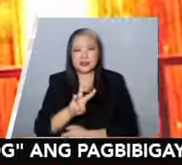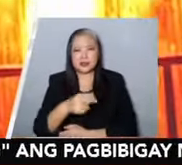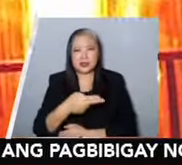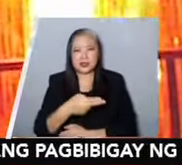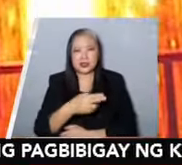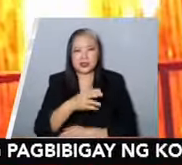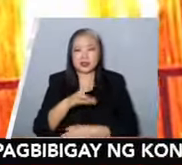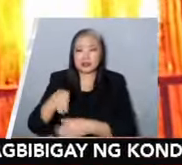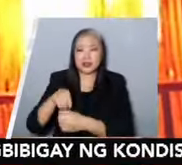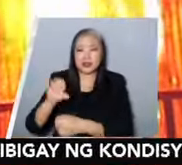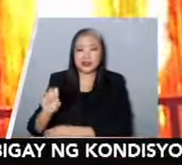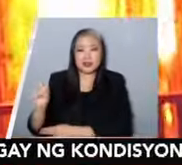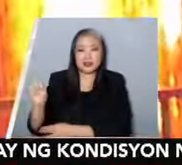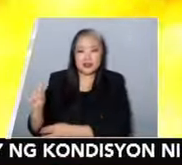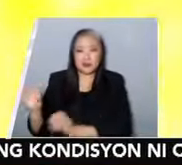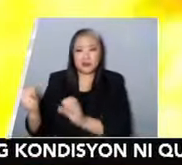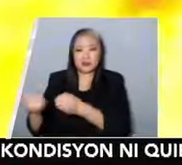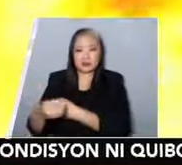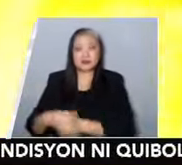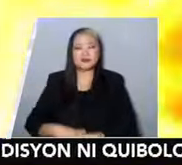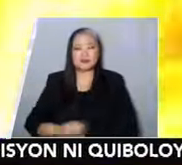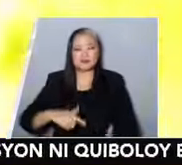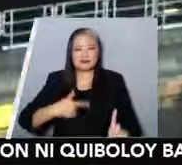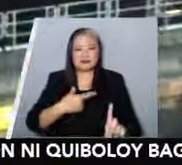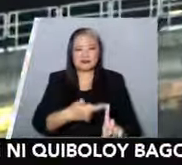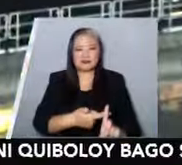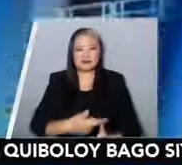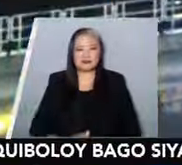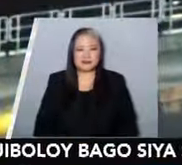May magbalita si James Agustin.